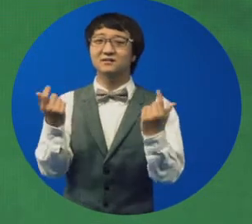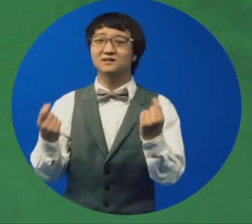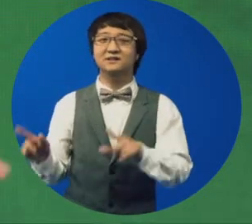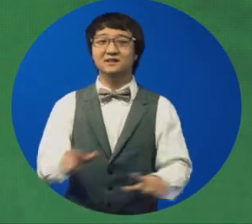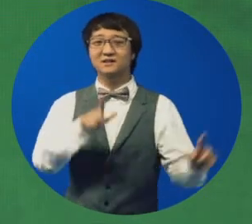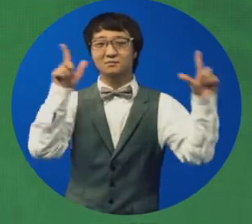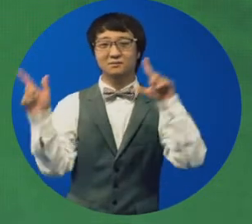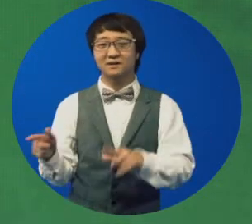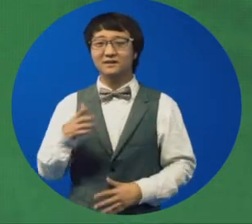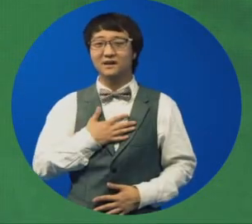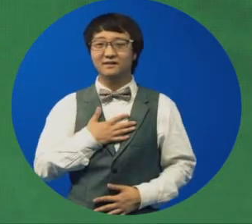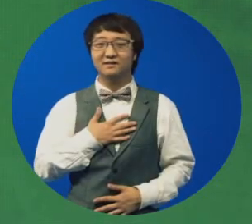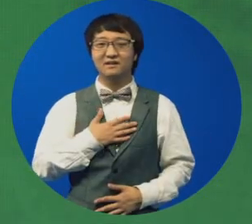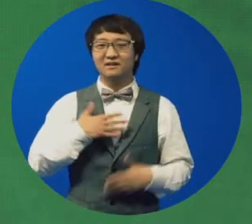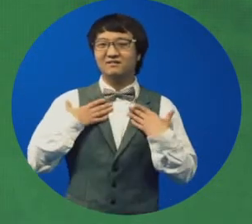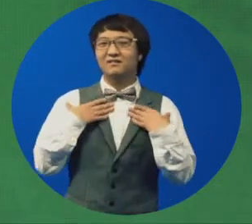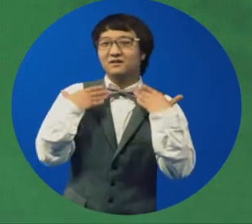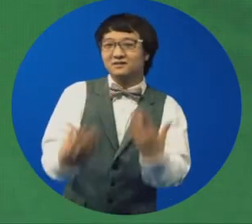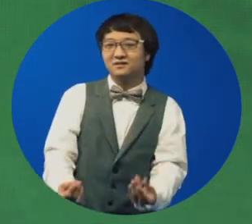결국 탈진하게 될 것이다.